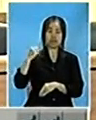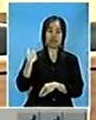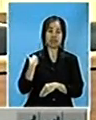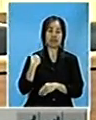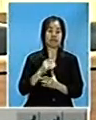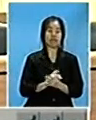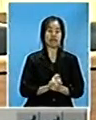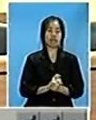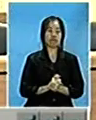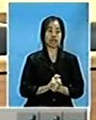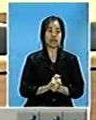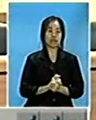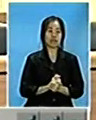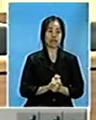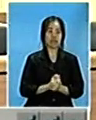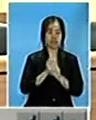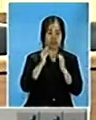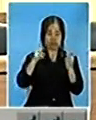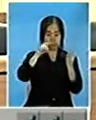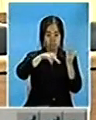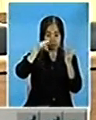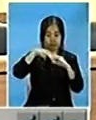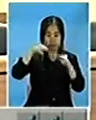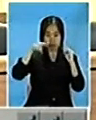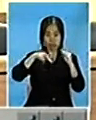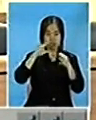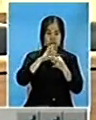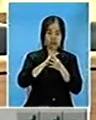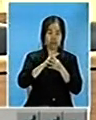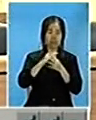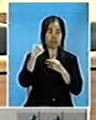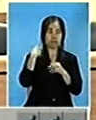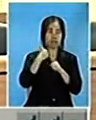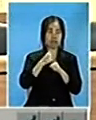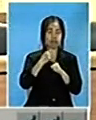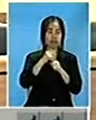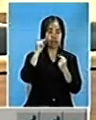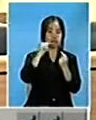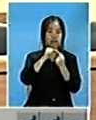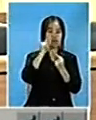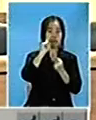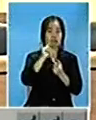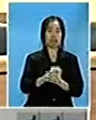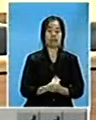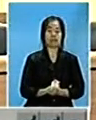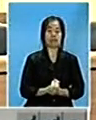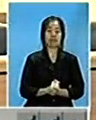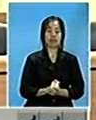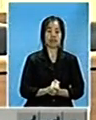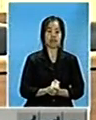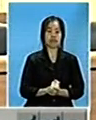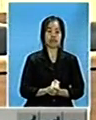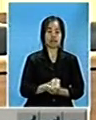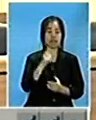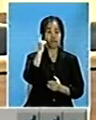นั้นเราพิจารณาจากกรรมที่เราเรียกว่ากรรมคือเครื่องชี้เจตนาเพราะฉะนั้นท่านไปหาท